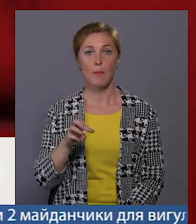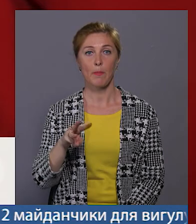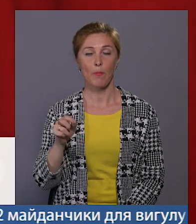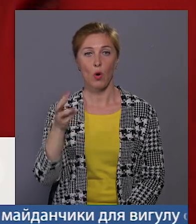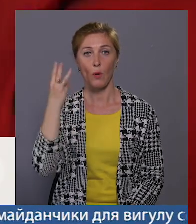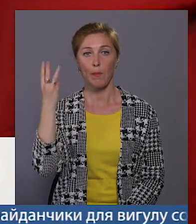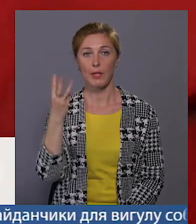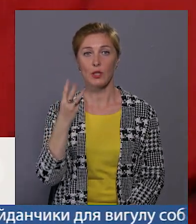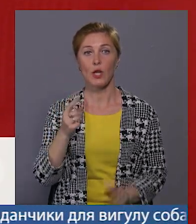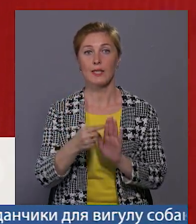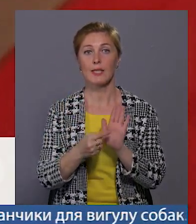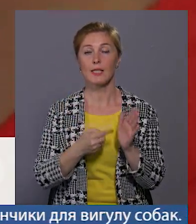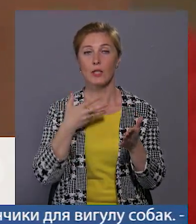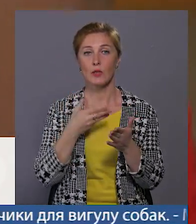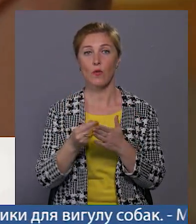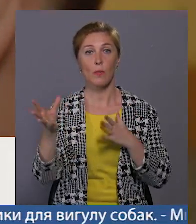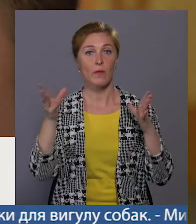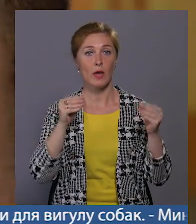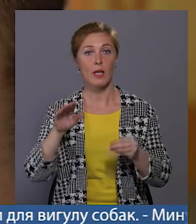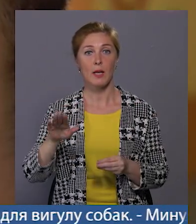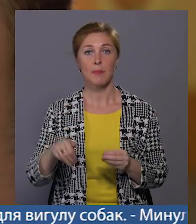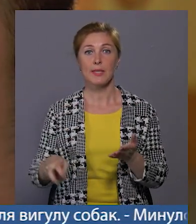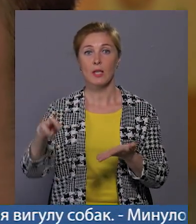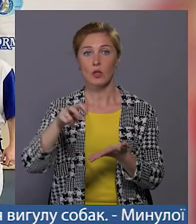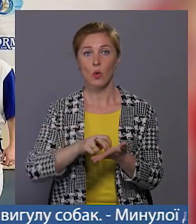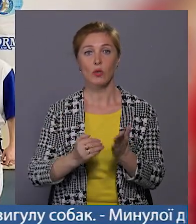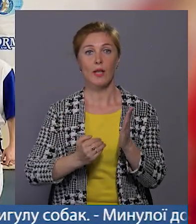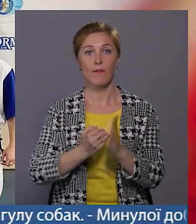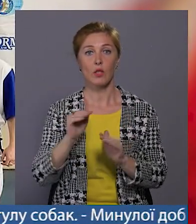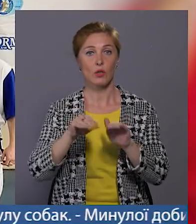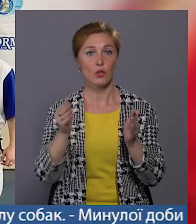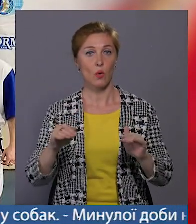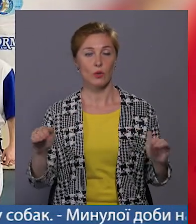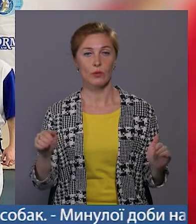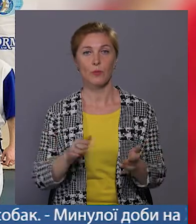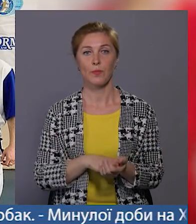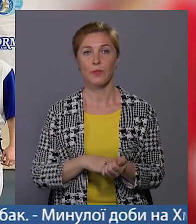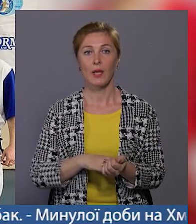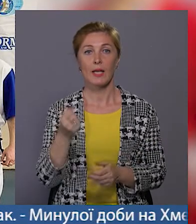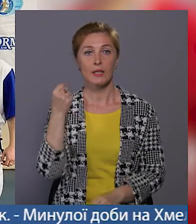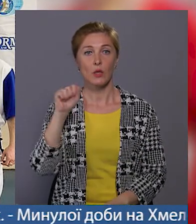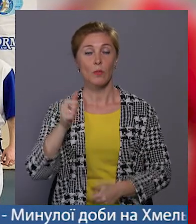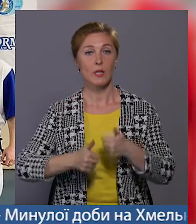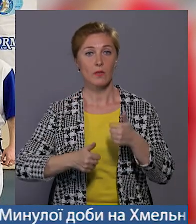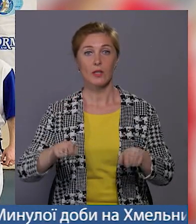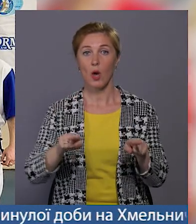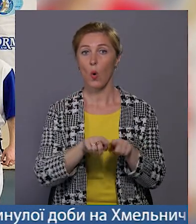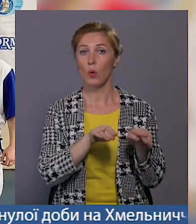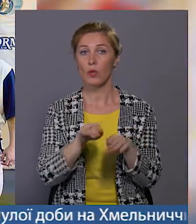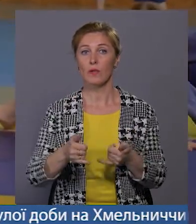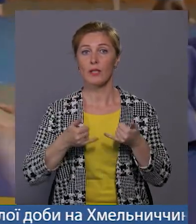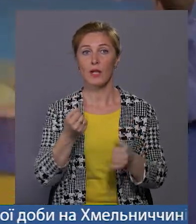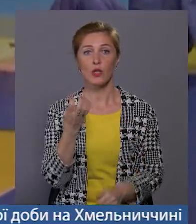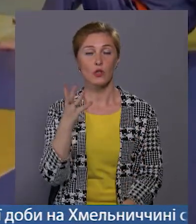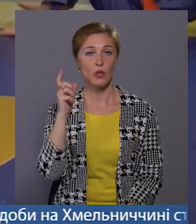Ельмір Аліїв ділиться своїми враженнями після сходження на найвищу сходинку призового п'єдесталу. Тріумф на змаганнях такого рівня для